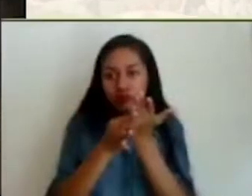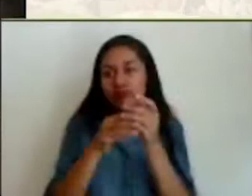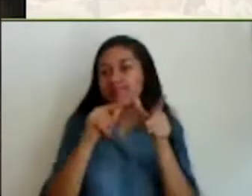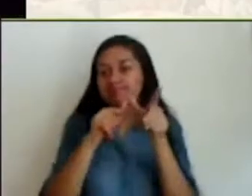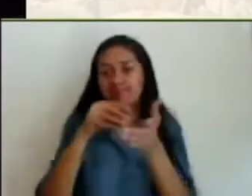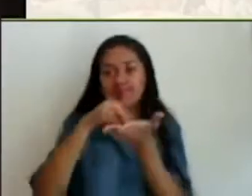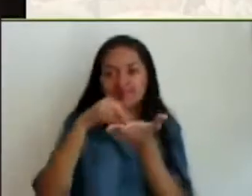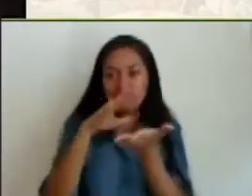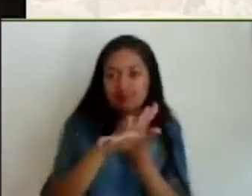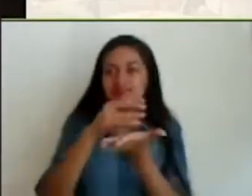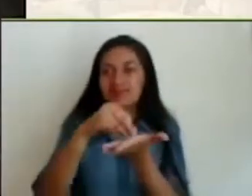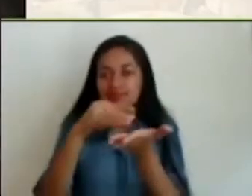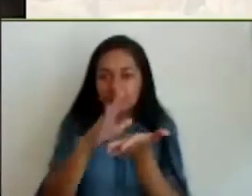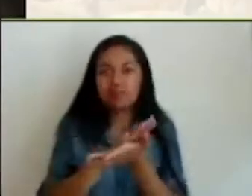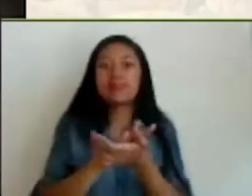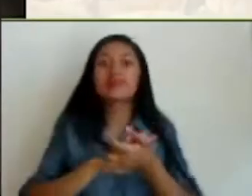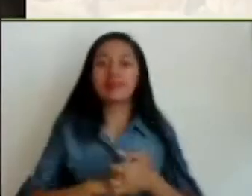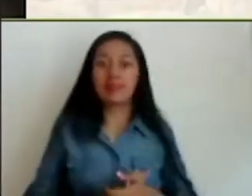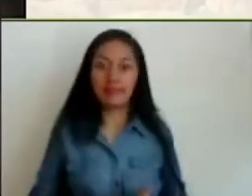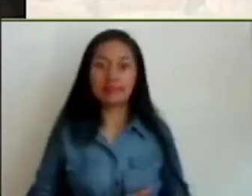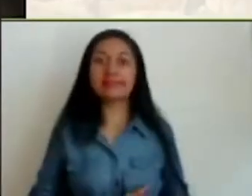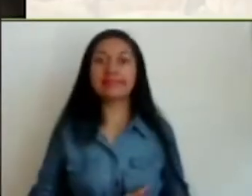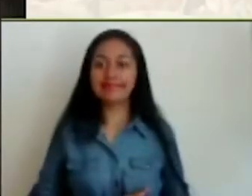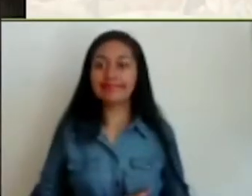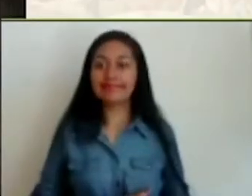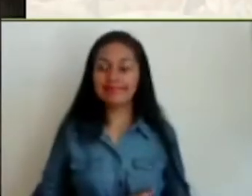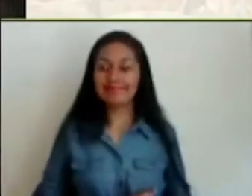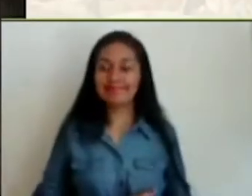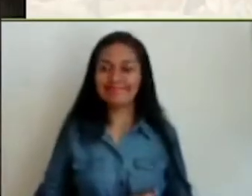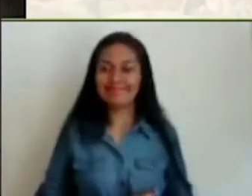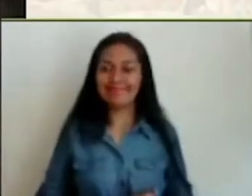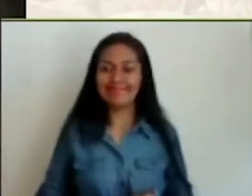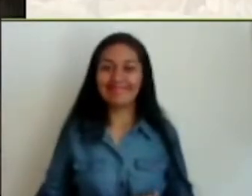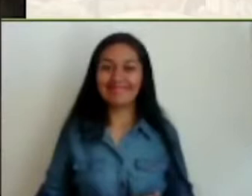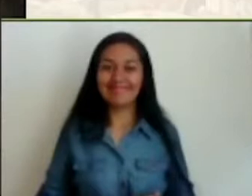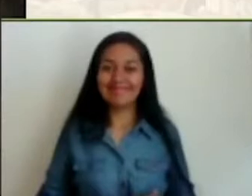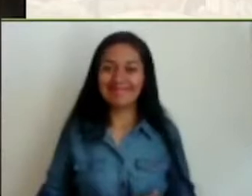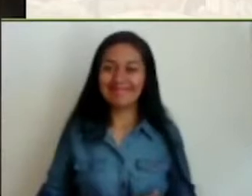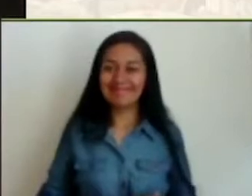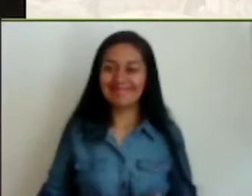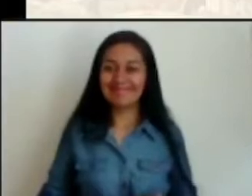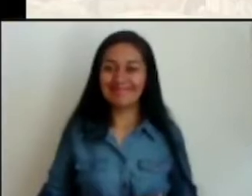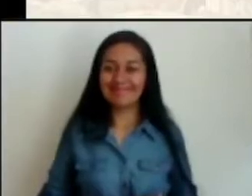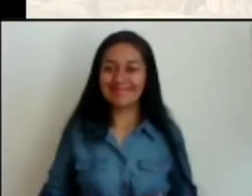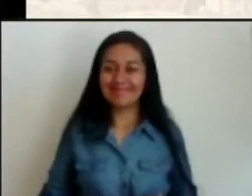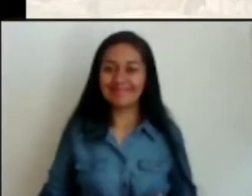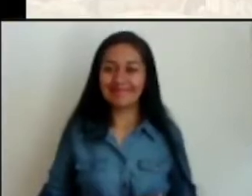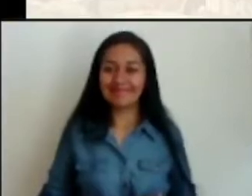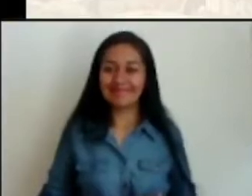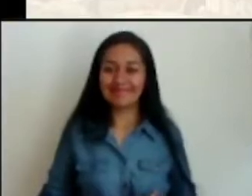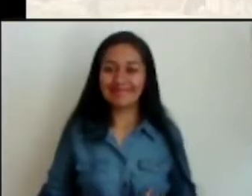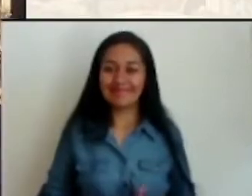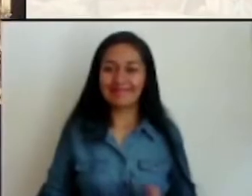di interesse per la nostra ricerca coincide con l'ultimo dogado della Repubblica e viene impresso nel